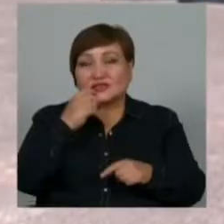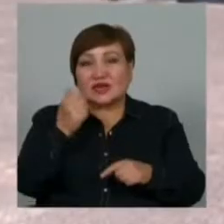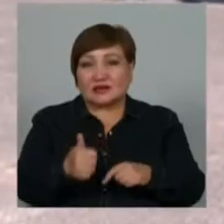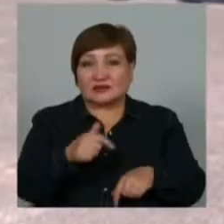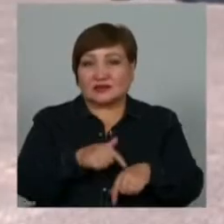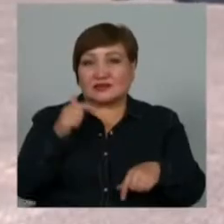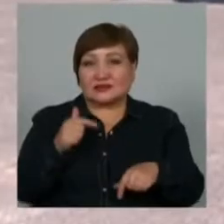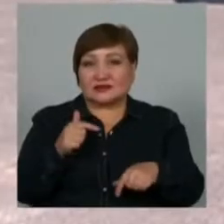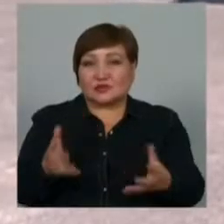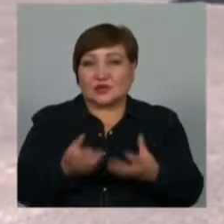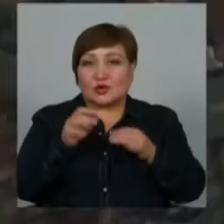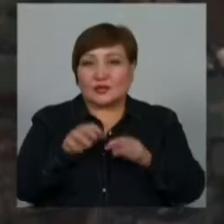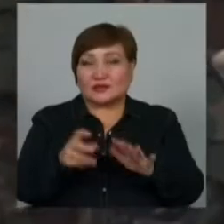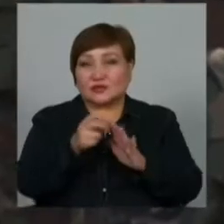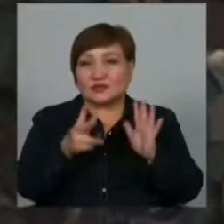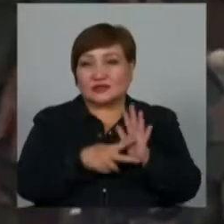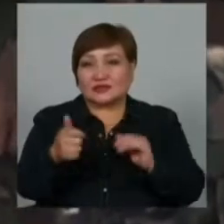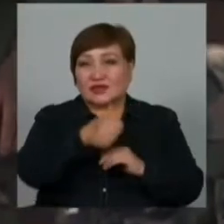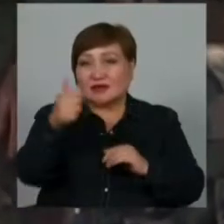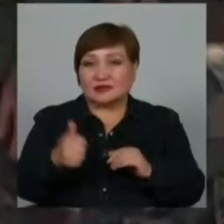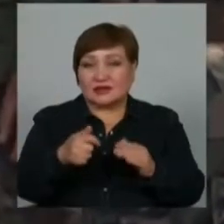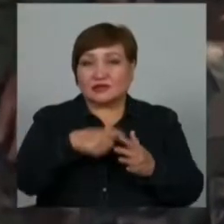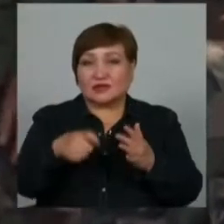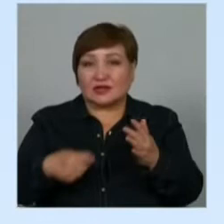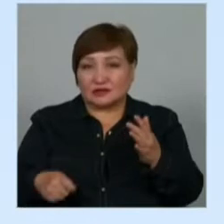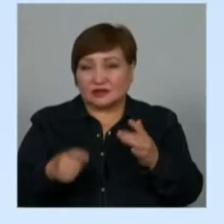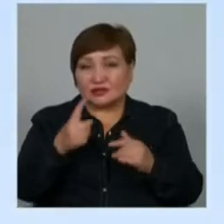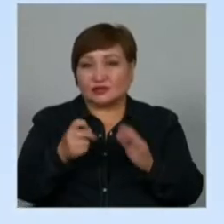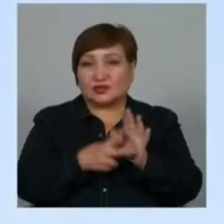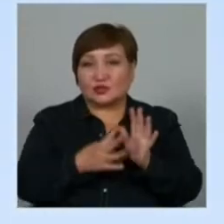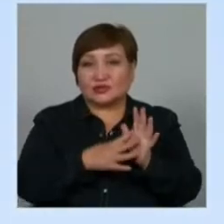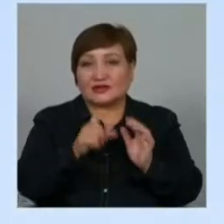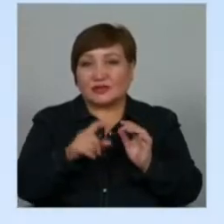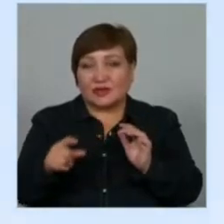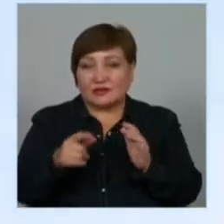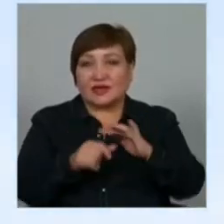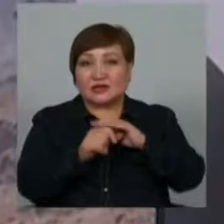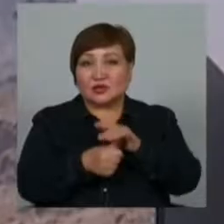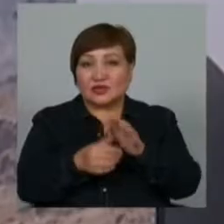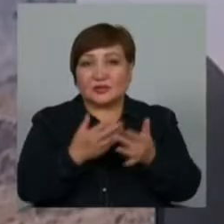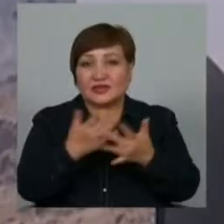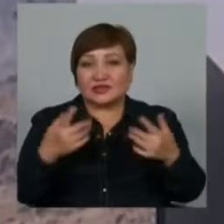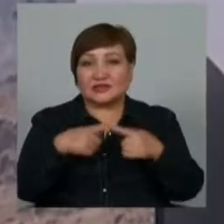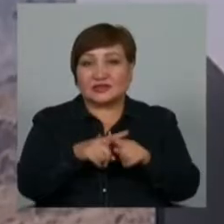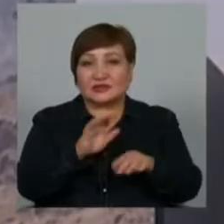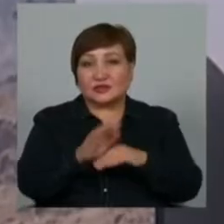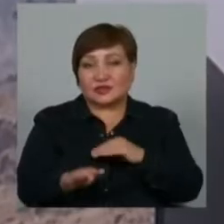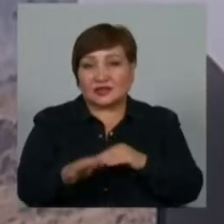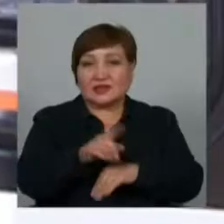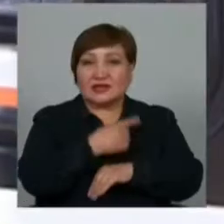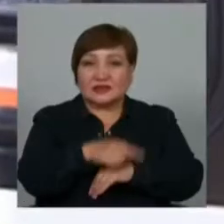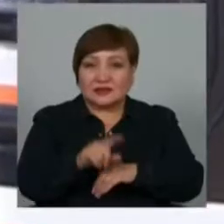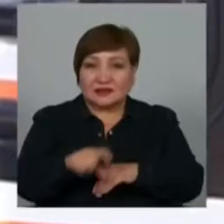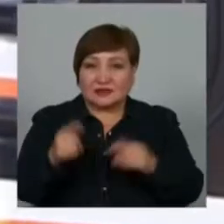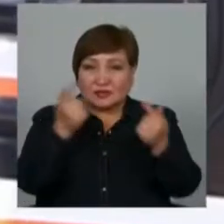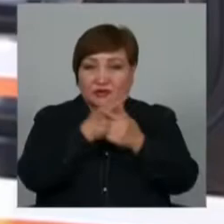Құтқару операциясы 18 сағатқа созылған. Ол үшін 109 адам мен тікұшақ және бірнеше техника жұмылдырылды. Дәрігерлердің хабарлауынша Зере